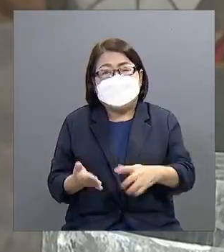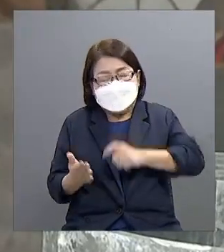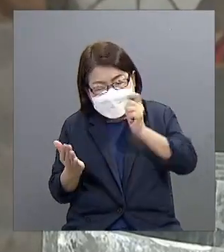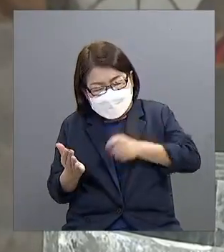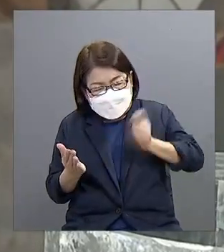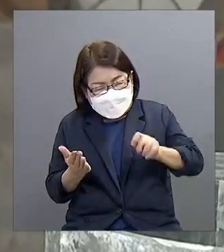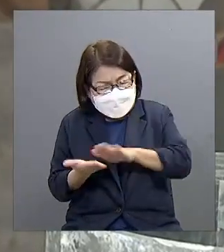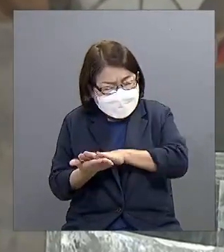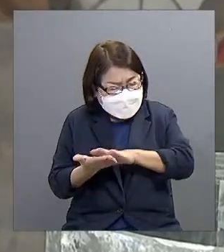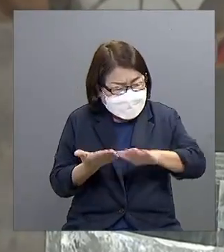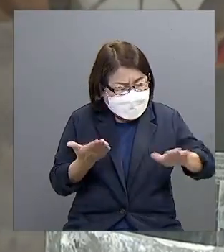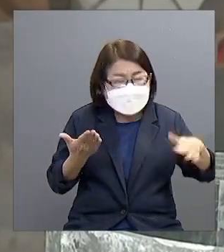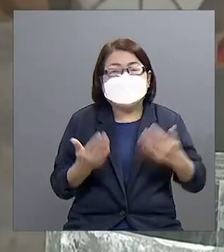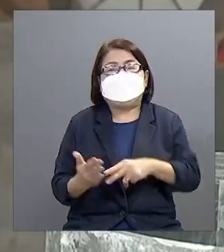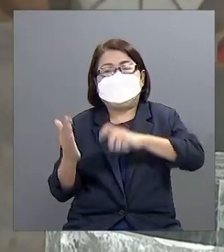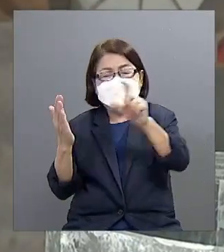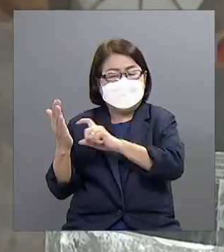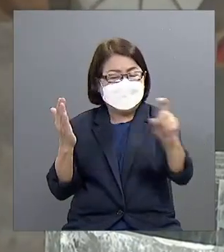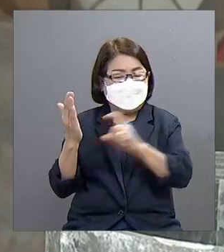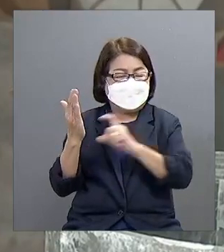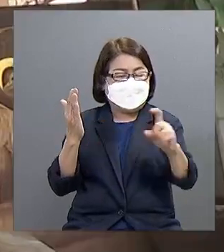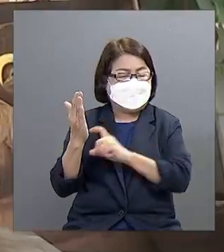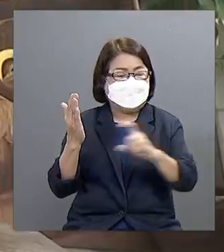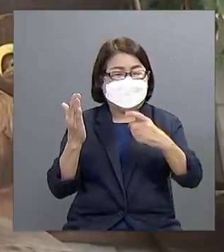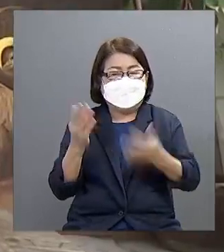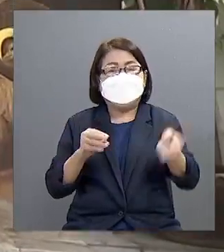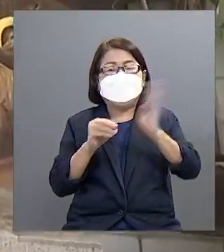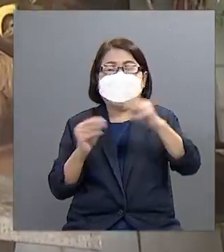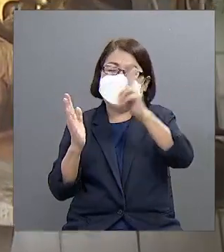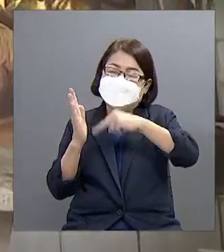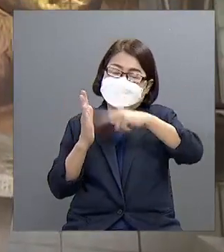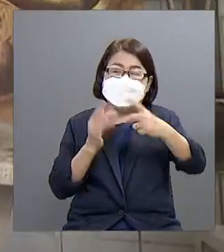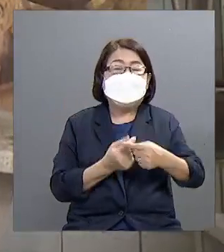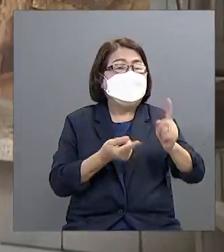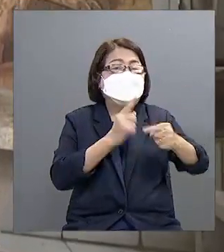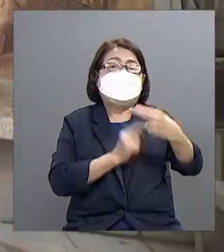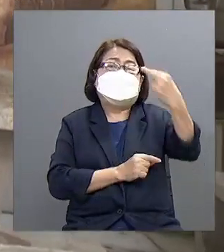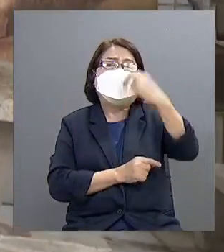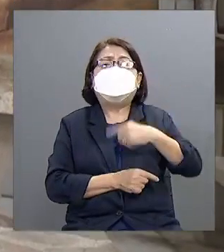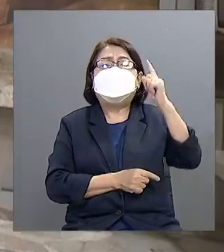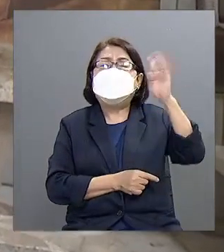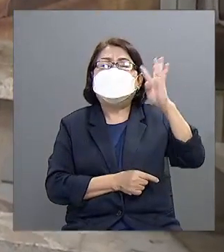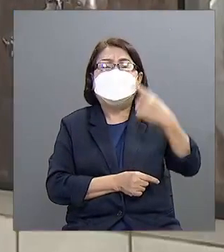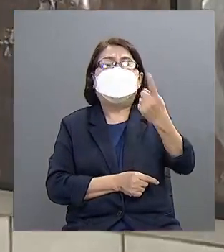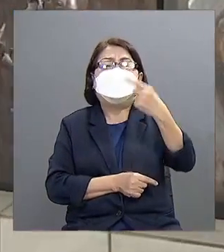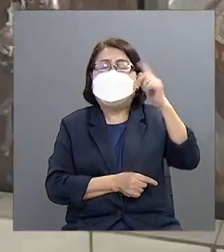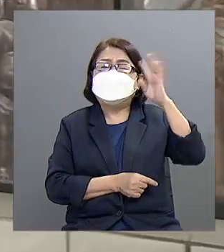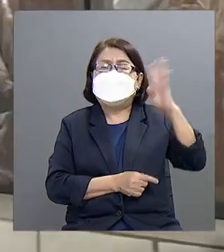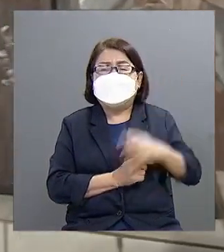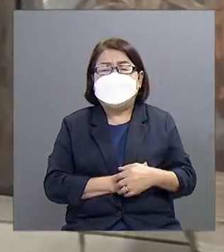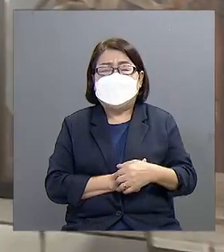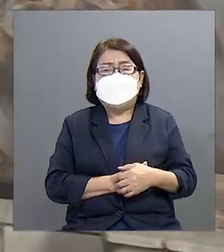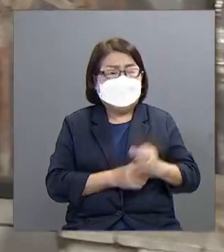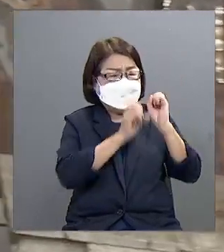พแล้วก็ลงสีได้ครับเพื่อนคนหนึ่งเขาก็พูดว่ามึงจะบ้าเหรอใครเขาจะเอาสังกะสีเก่าไปติดบ้านผมเชื่อมั่นในสิ่งที่ผมคิด